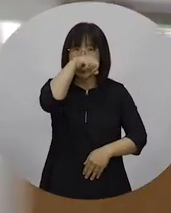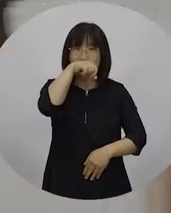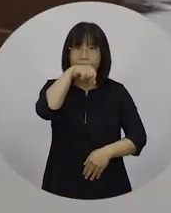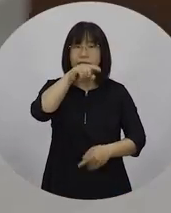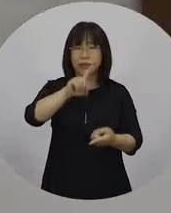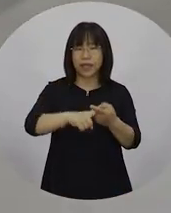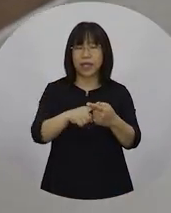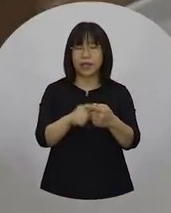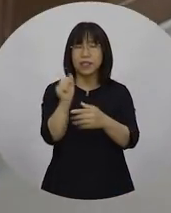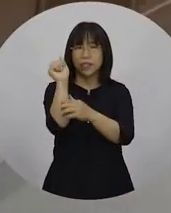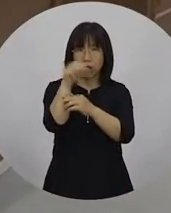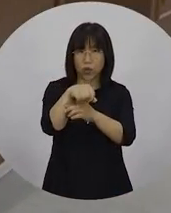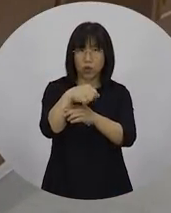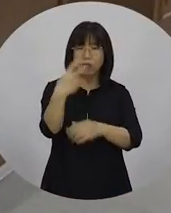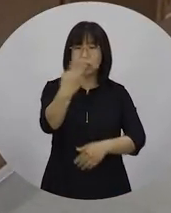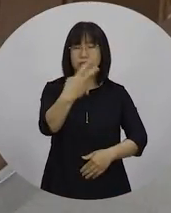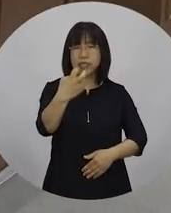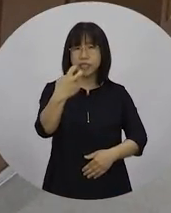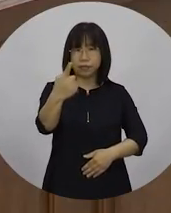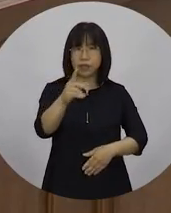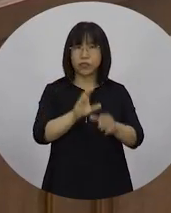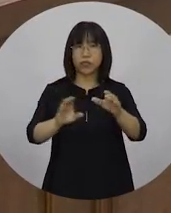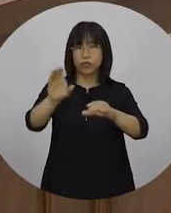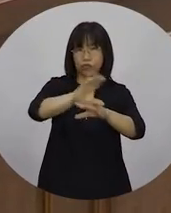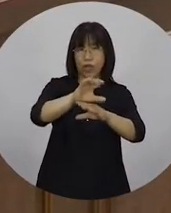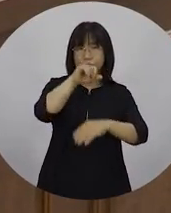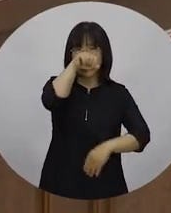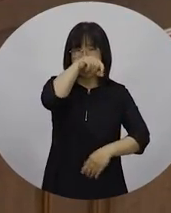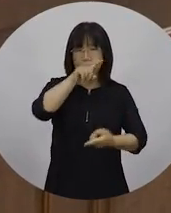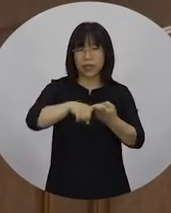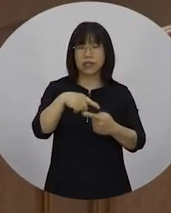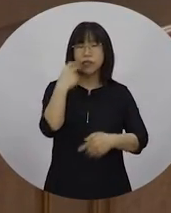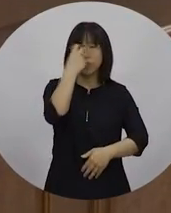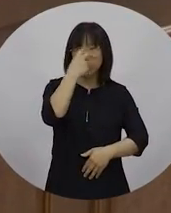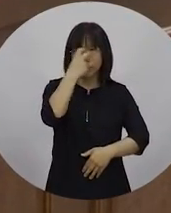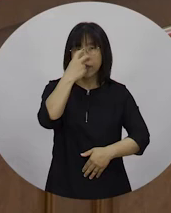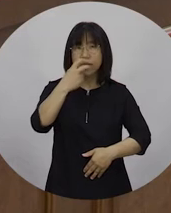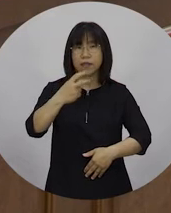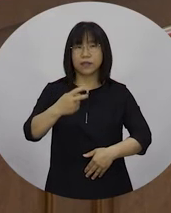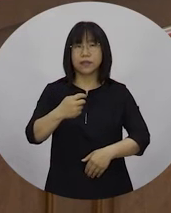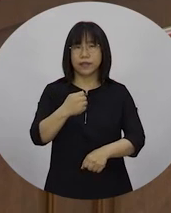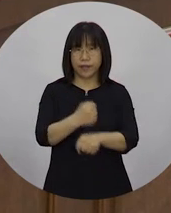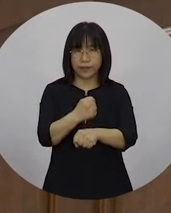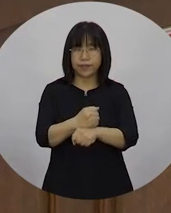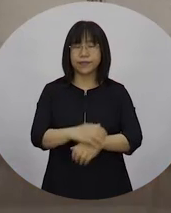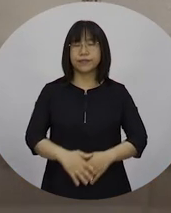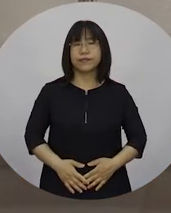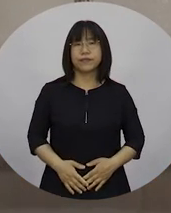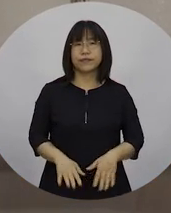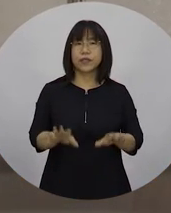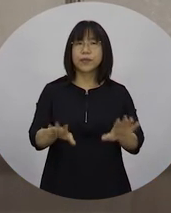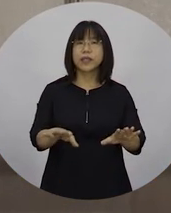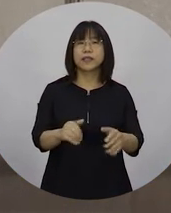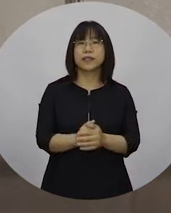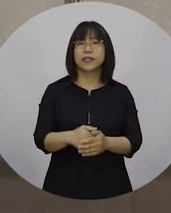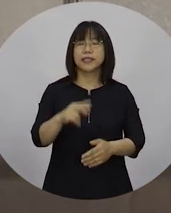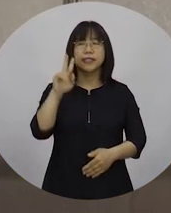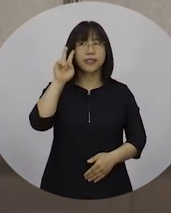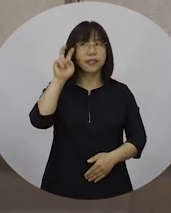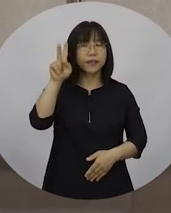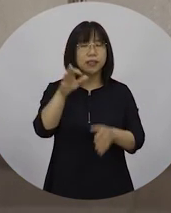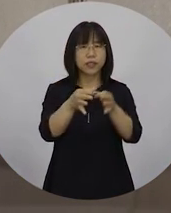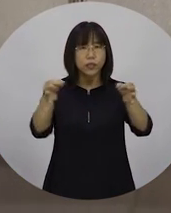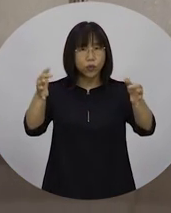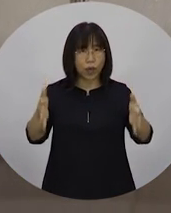승인의 건과 2021년 도 제 1회 세입 세출 추가경정 예산안을 심사하게 됩니다 한편